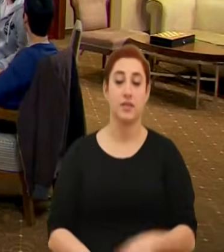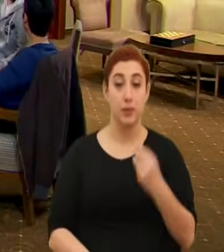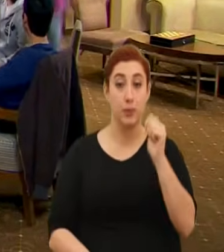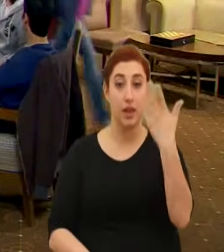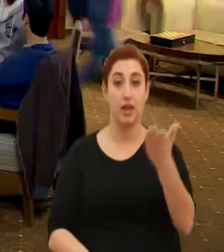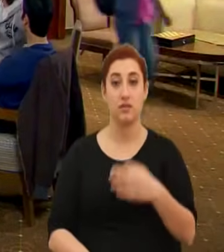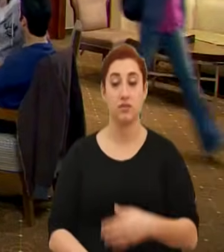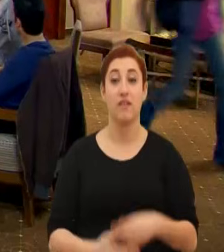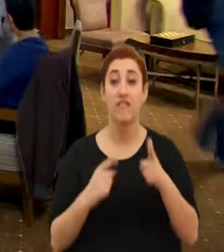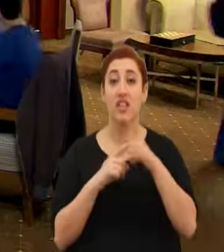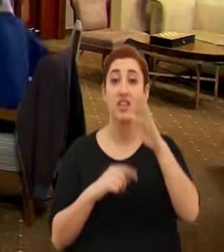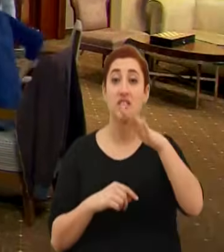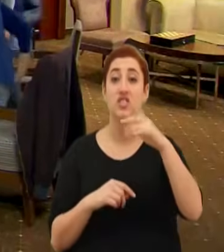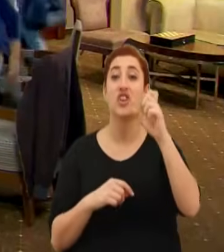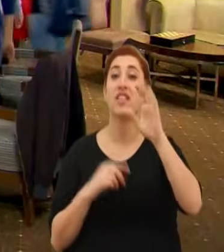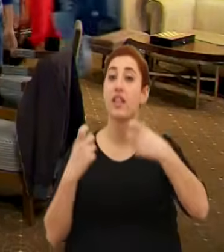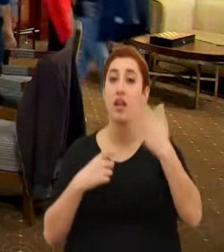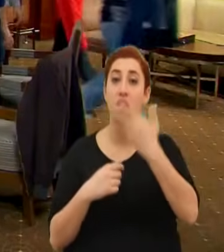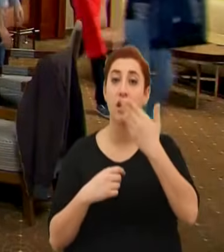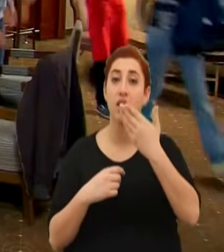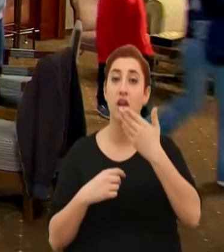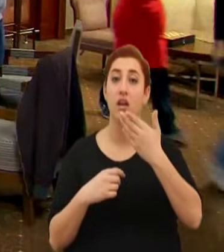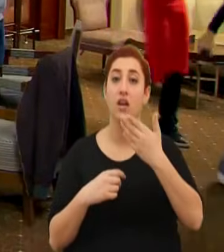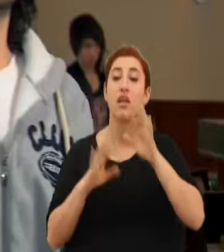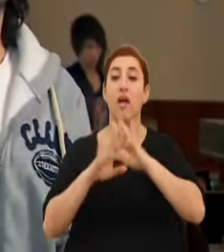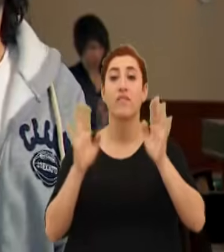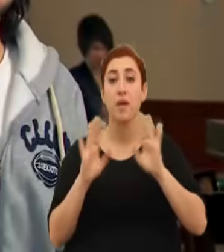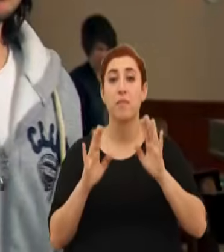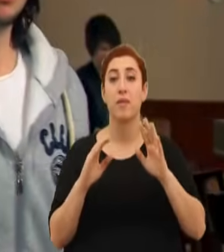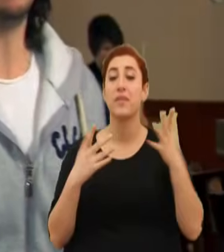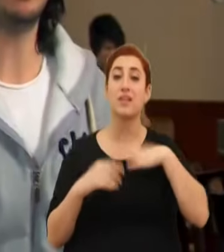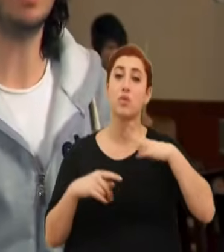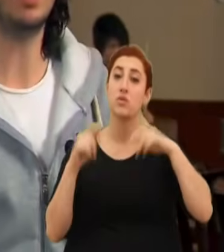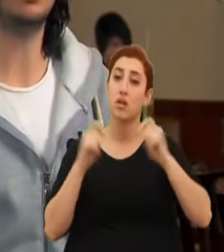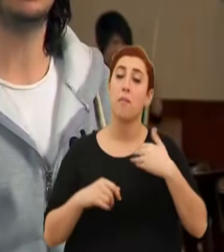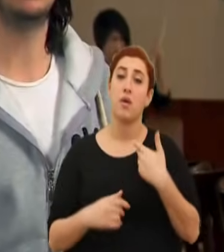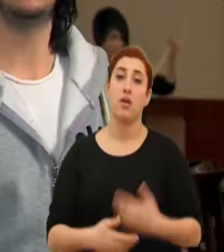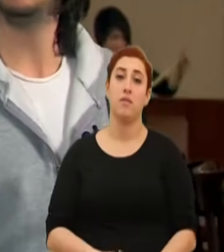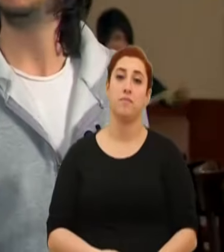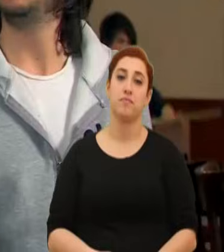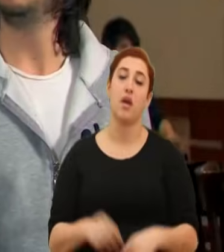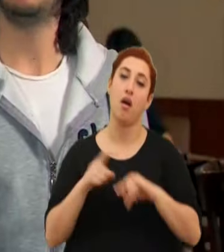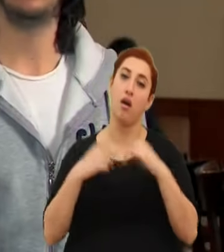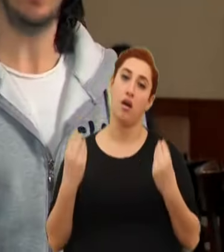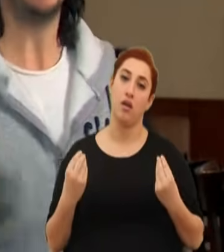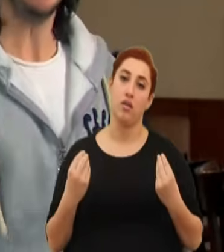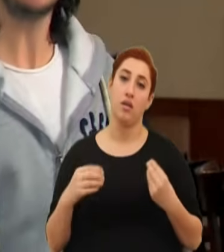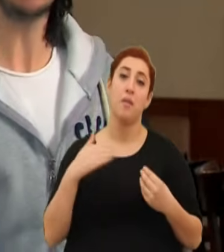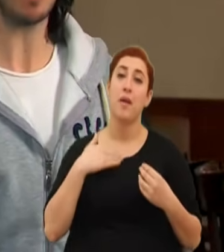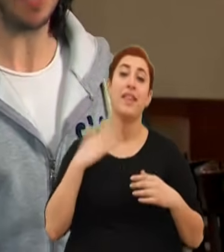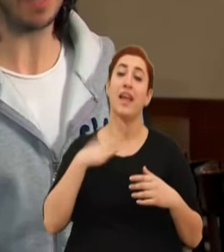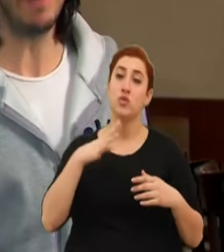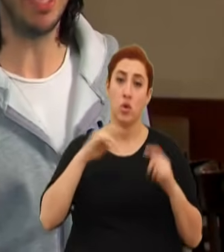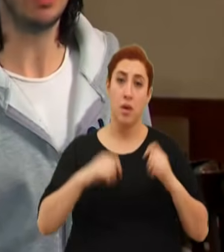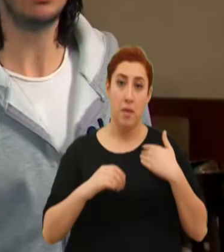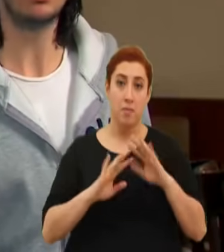günler. Filiz. Ceyda nereye ya? Filiz ya tamam, ne istiyorsan yaparım ya. Hakan. Ya ben de ne